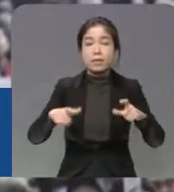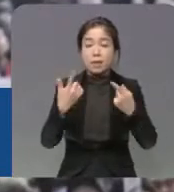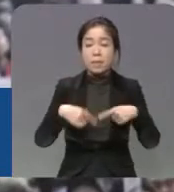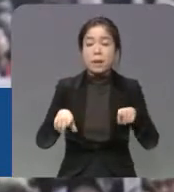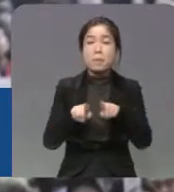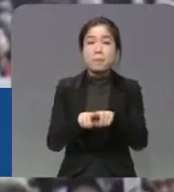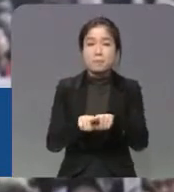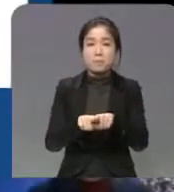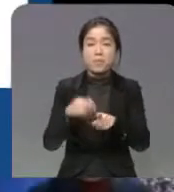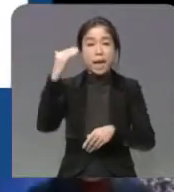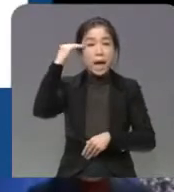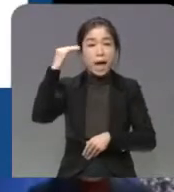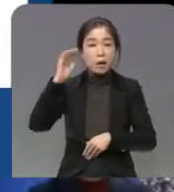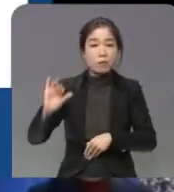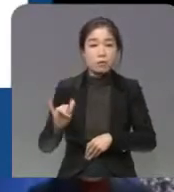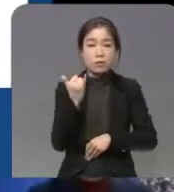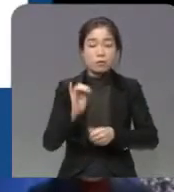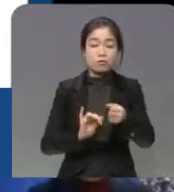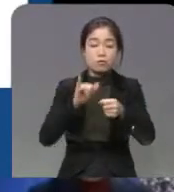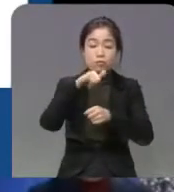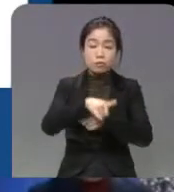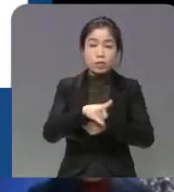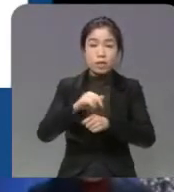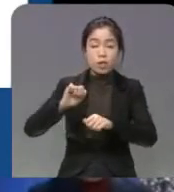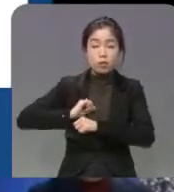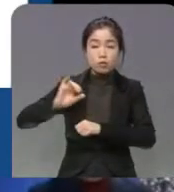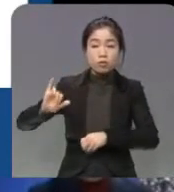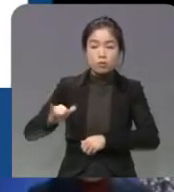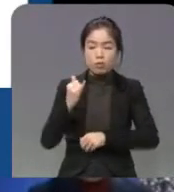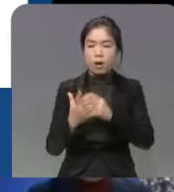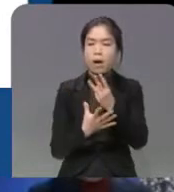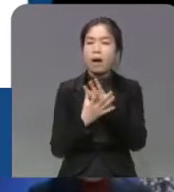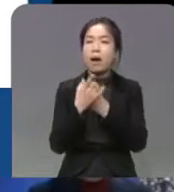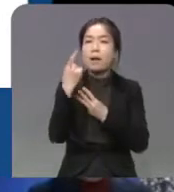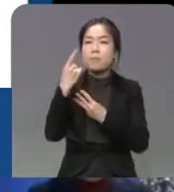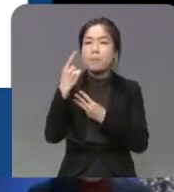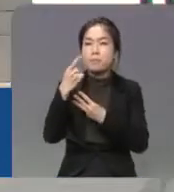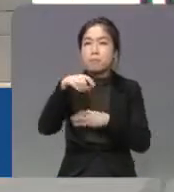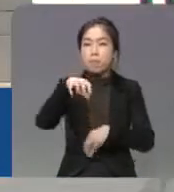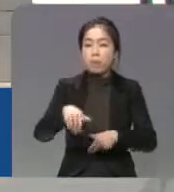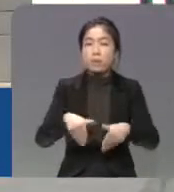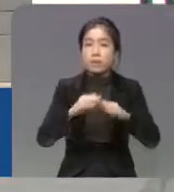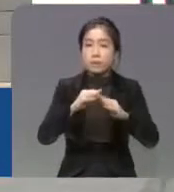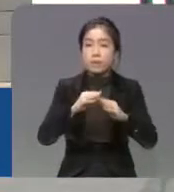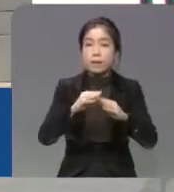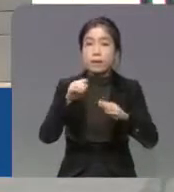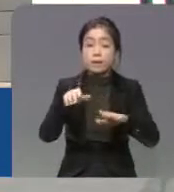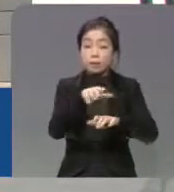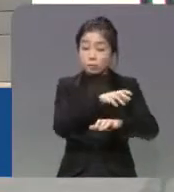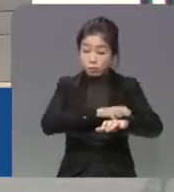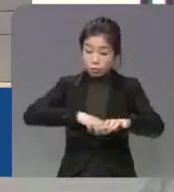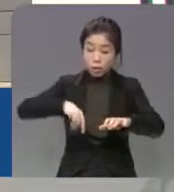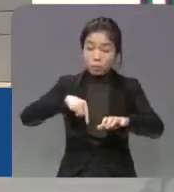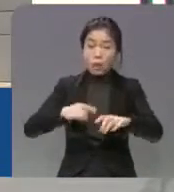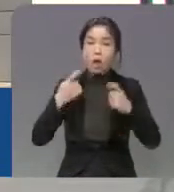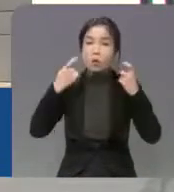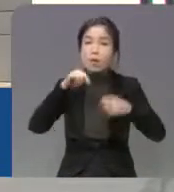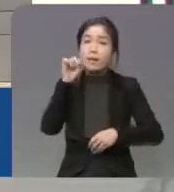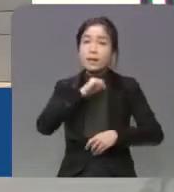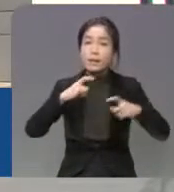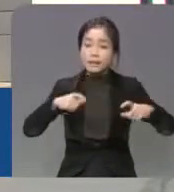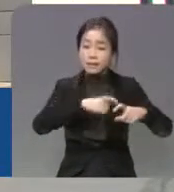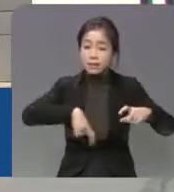공동으로 국내선과 국제선, 군공항 기능을 갖춘 복합공항을 건설하고 이를 배후로 관광 레저단지